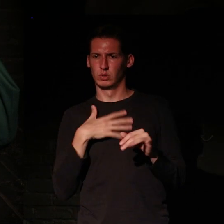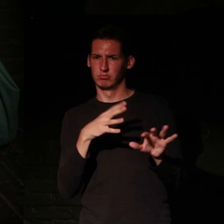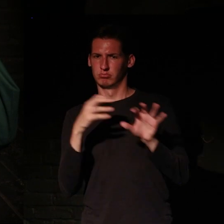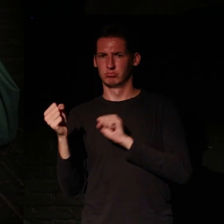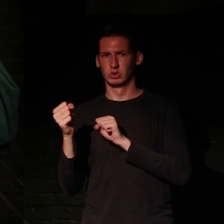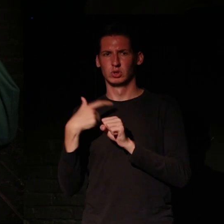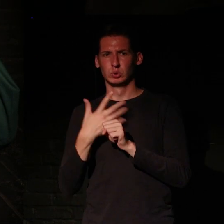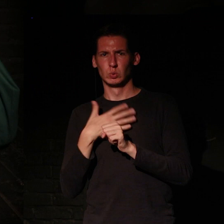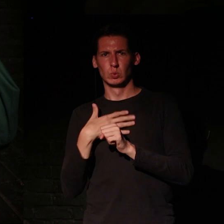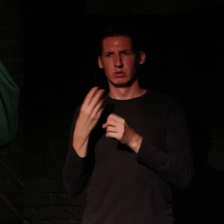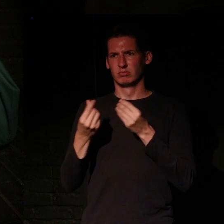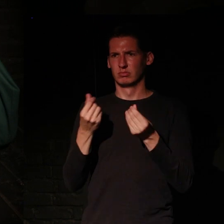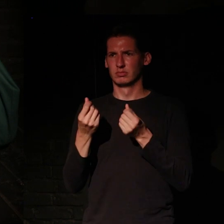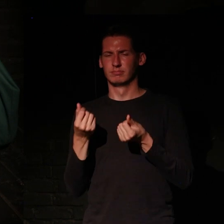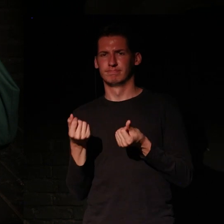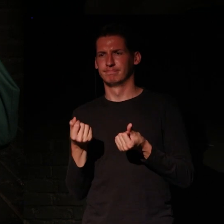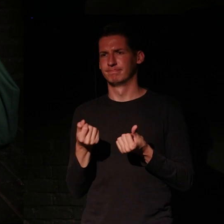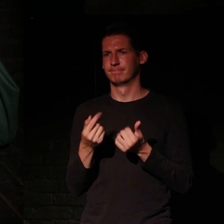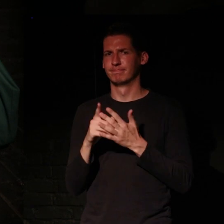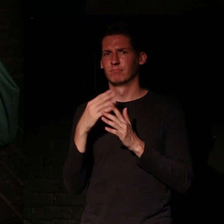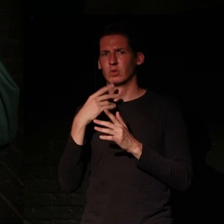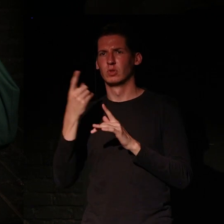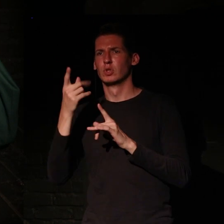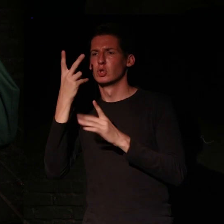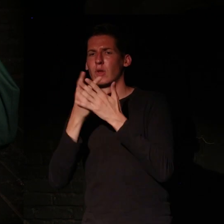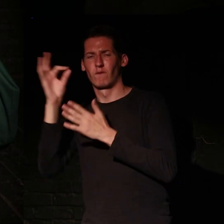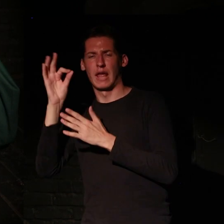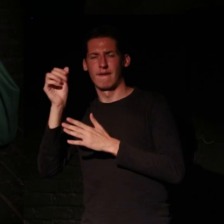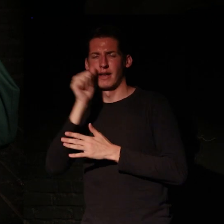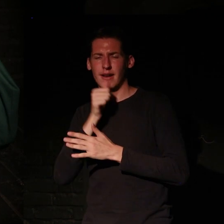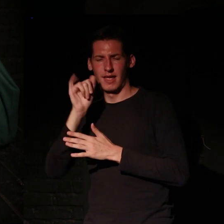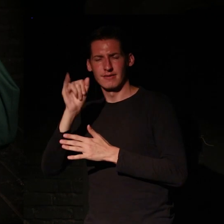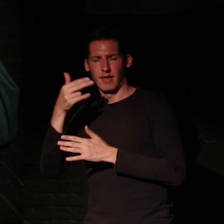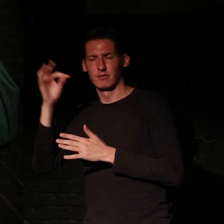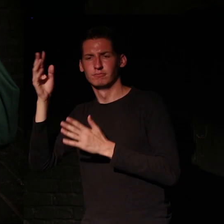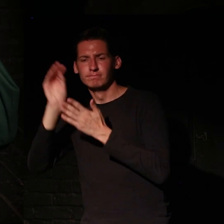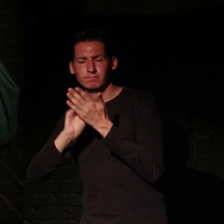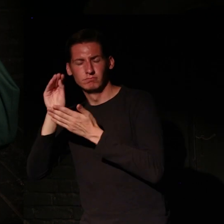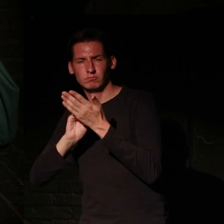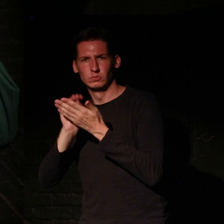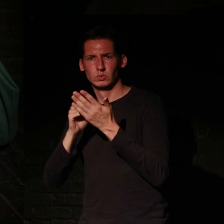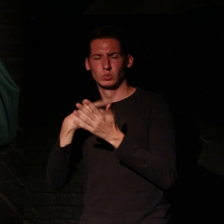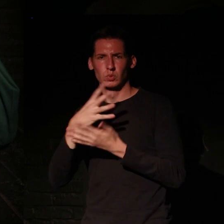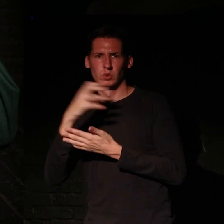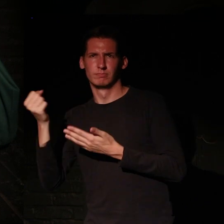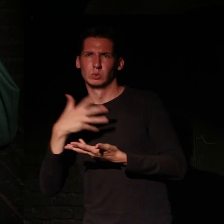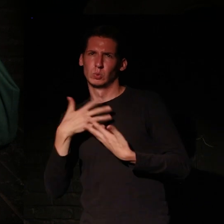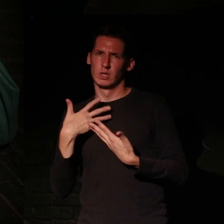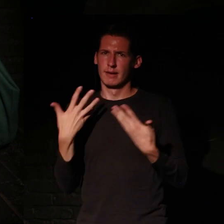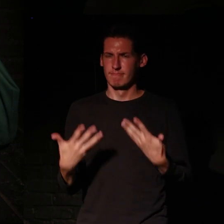będziemy obarczać jakąś straszną winą ewangelisty Jana, tym bardziej, że no właśnie w tej może